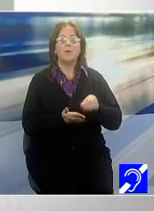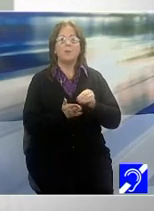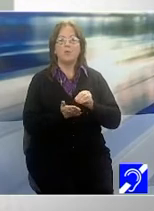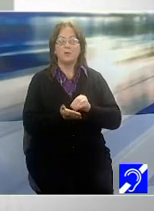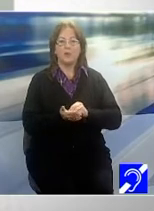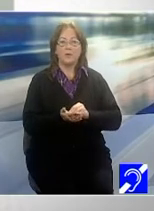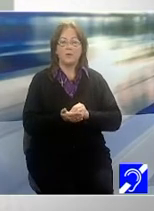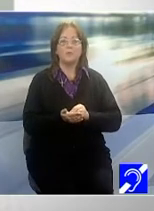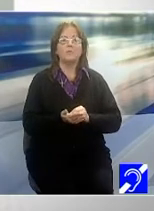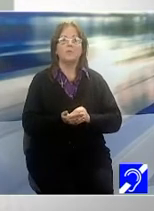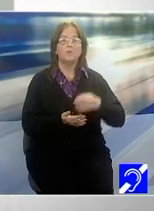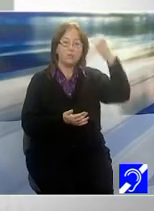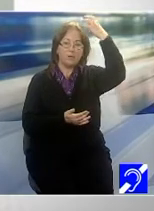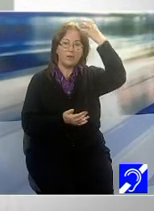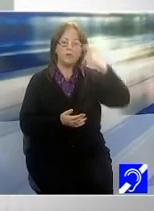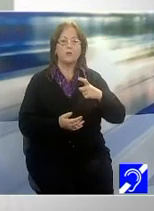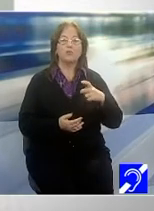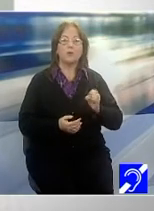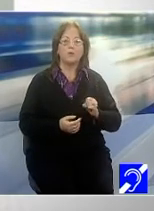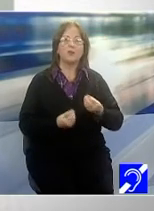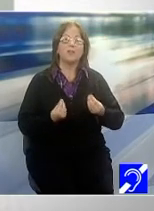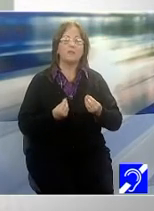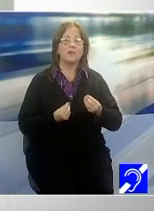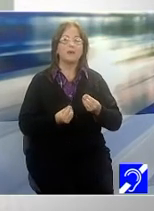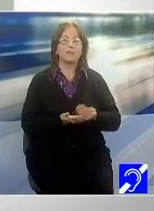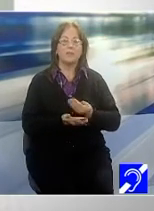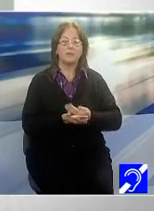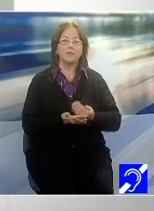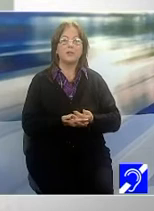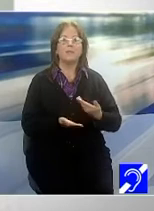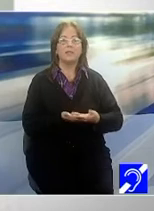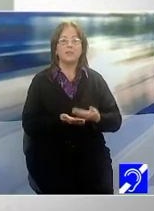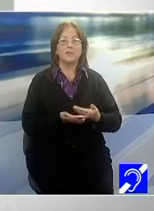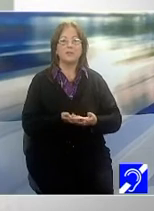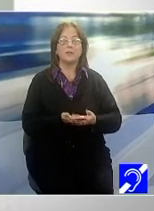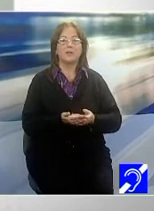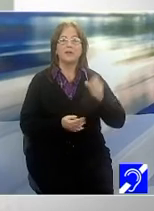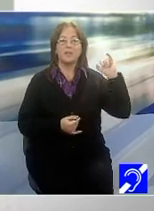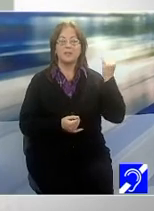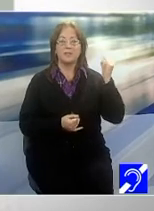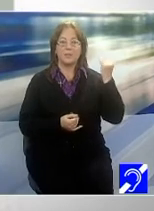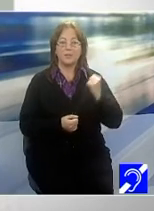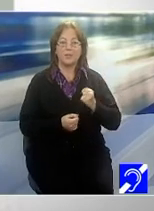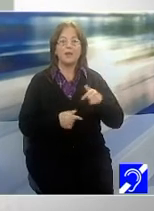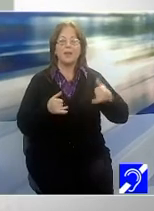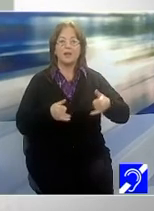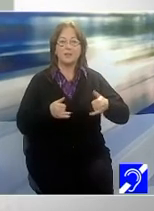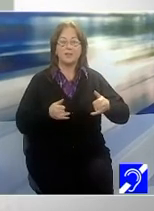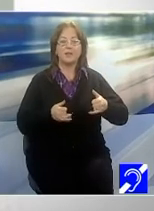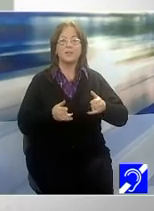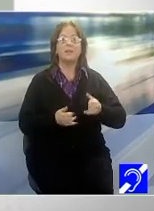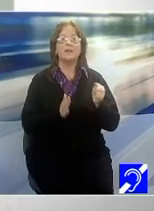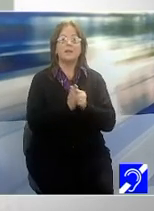să discutăm despre istoria relațiilor diplomatice româno-americane. Astăzi, la Biblioteca Județeană Octavian Goga